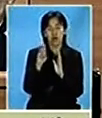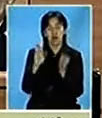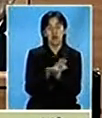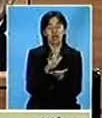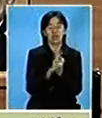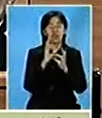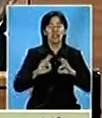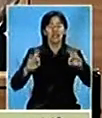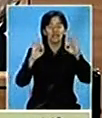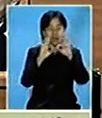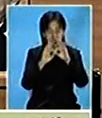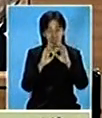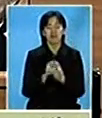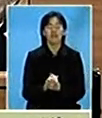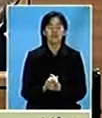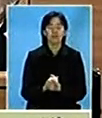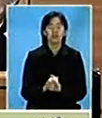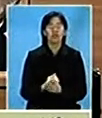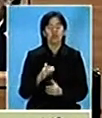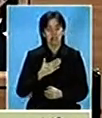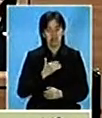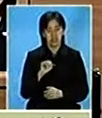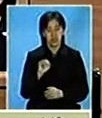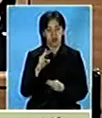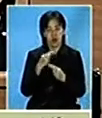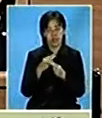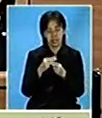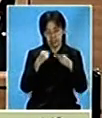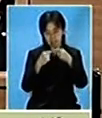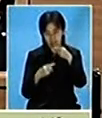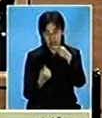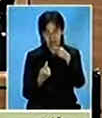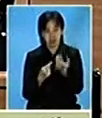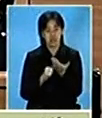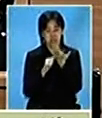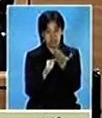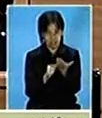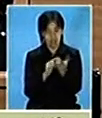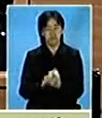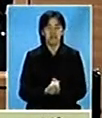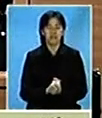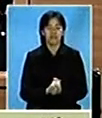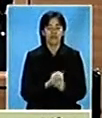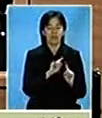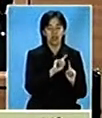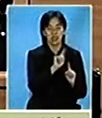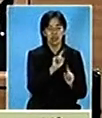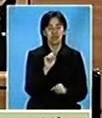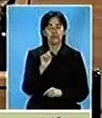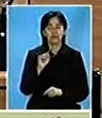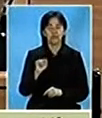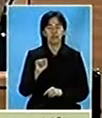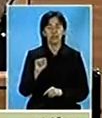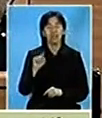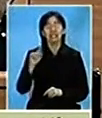าติพ.ศ.ในสัดส่วนของวุฒิสภาจำนวน11คนดังนี้ 1. ศาสตราจารย์เกียรติ